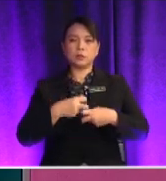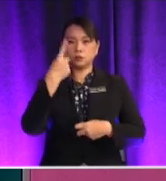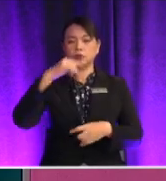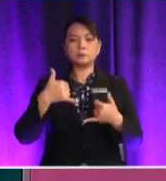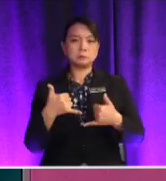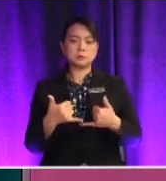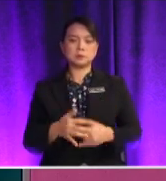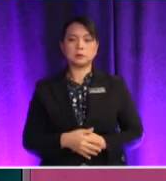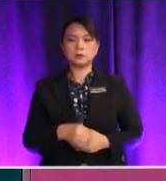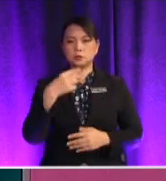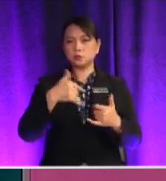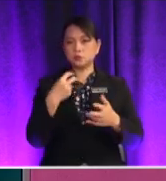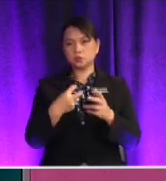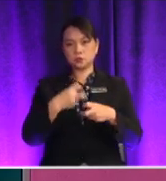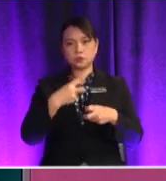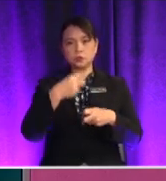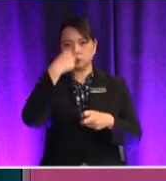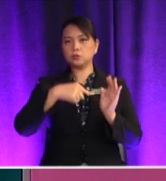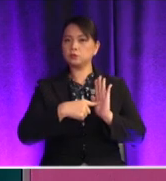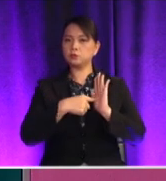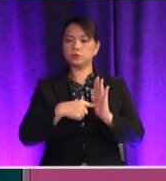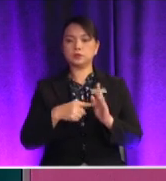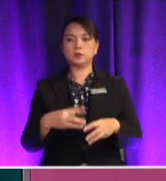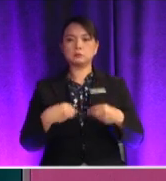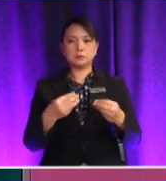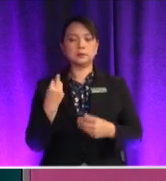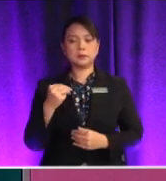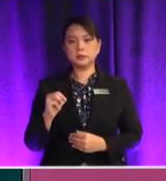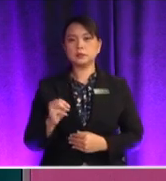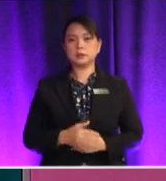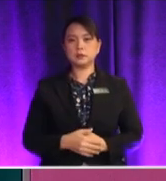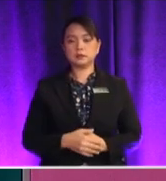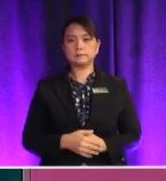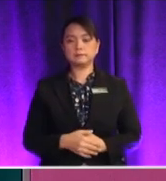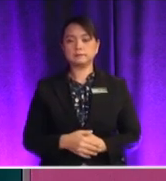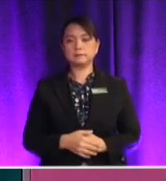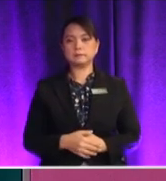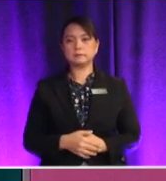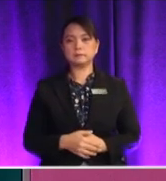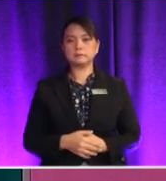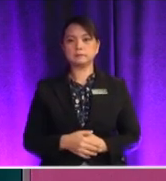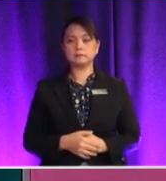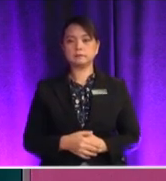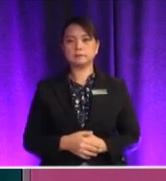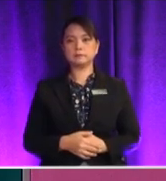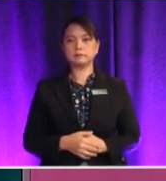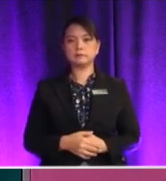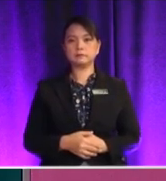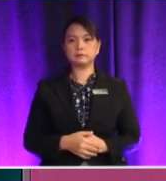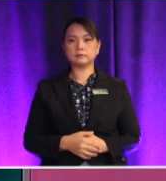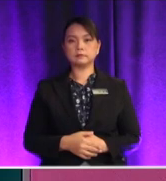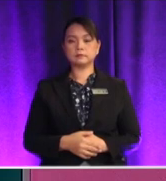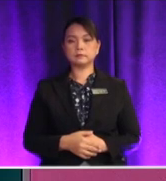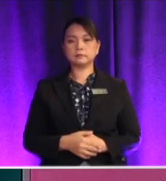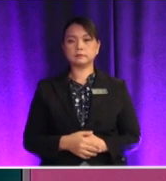untuk dipersembahkan. Itulah bagi mereka, mudah terpengaruh lah, sebagai kita tahu tadi, remaja mudah terpengaruh.